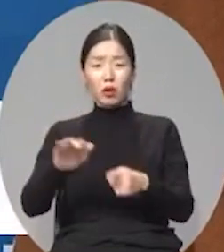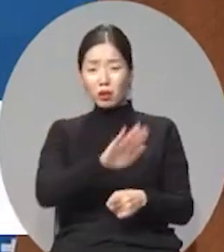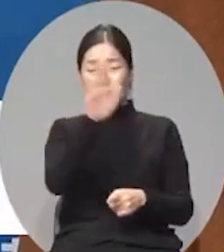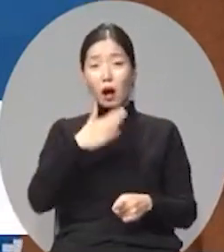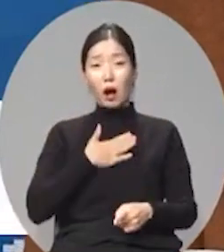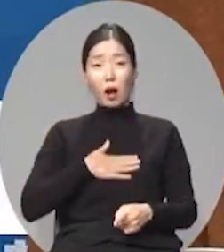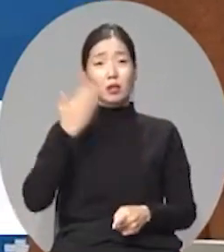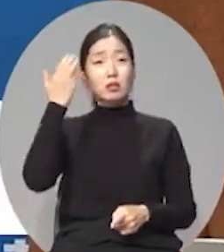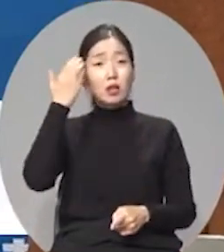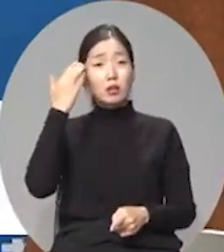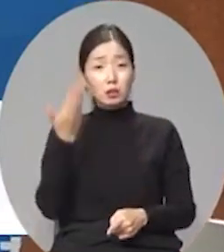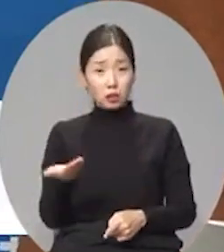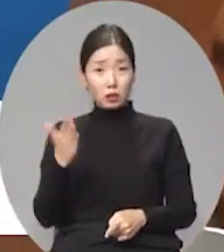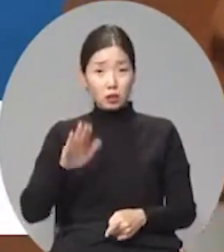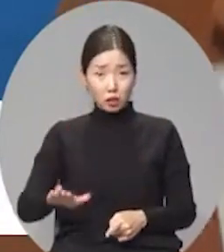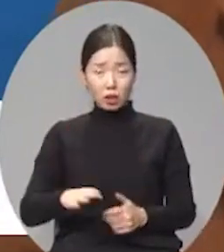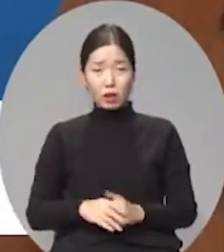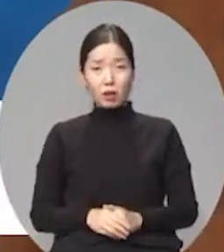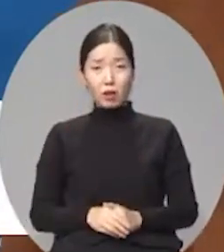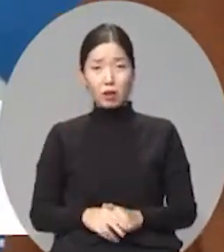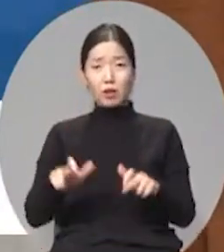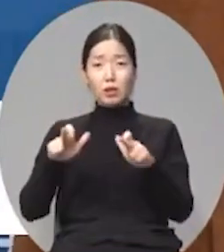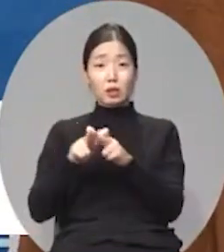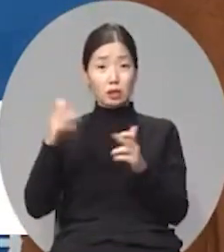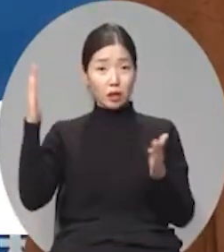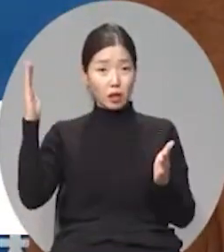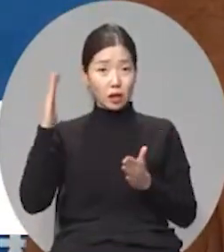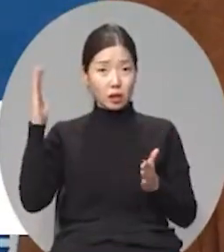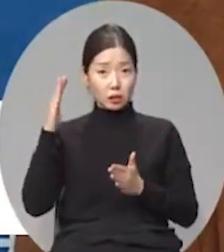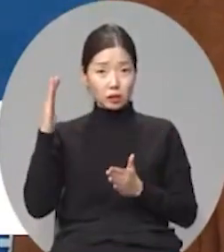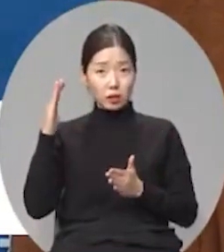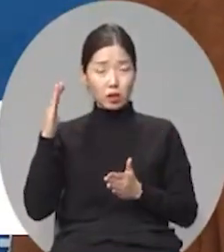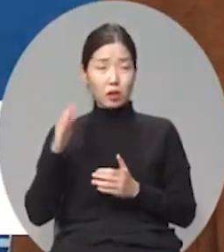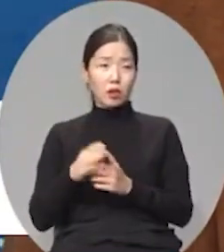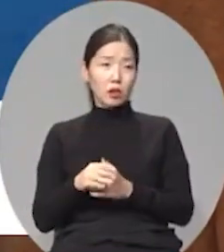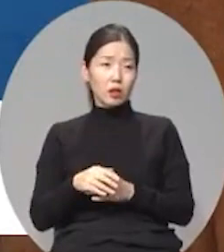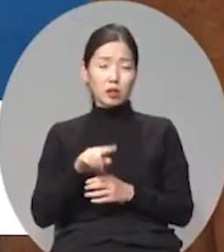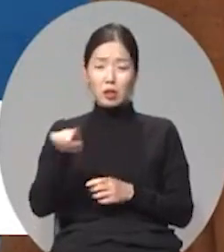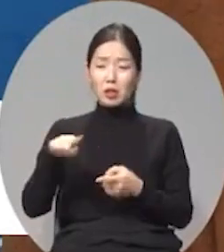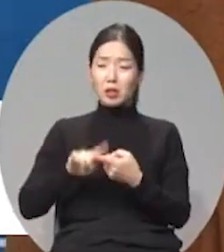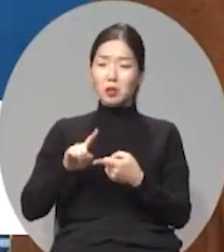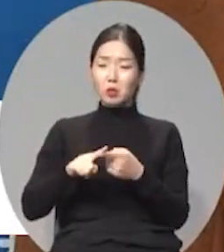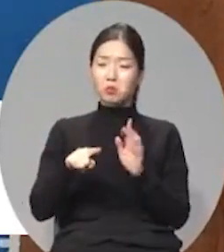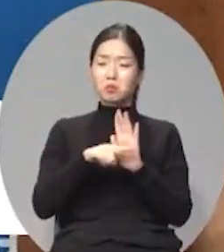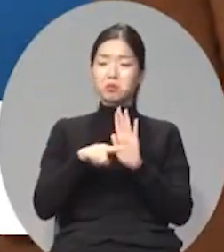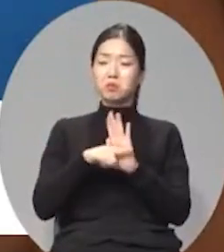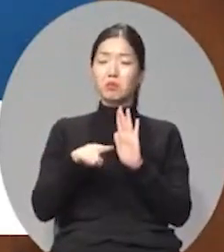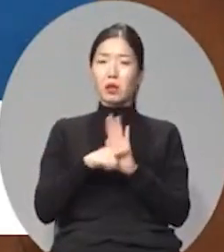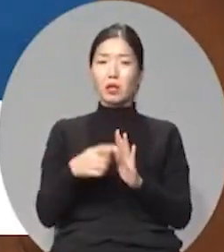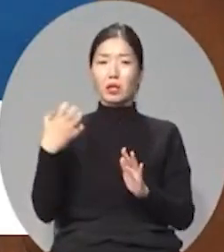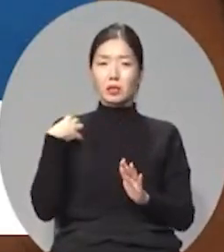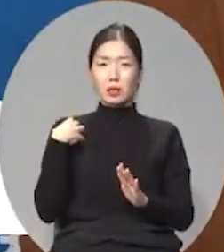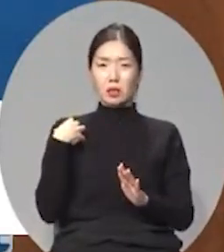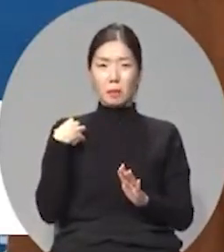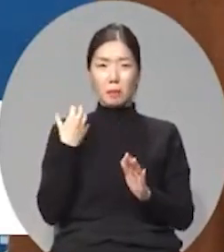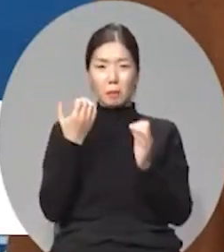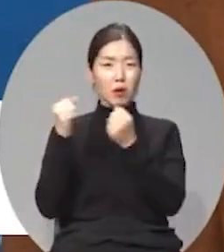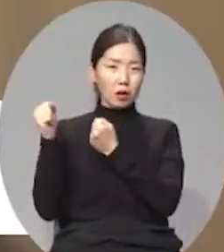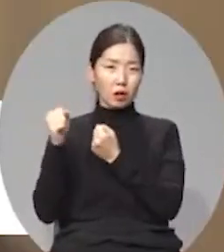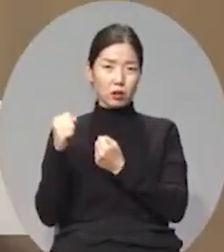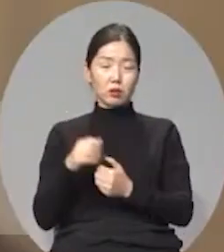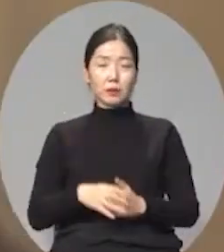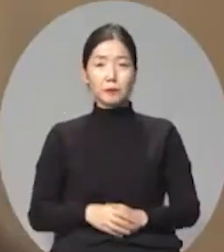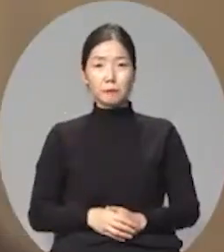아는 상식임에도 불구하고 장애 학생의 피해 사실을 부정하고 책임을 회피하려는 비양심적